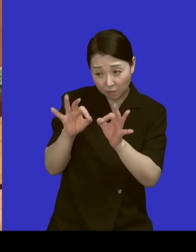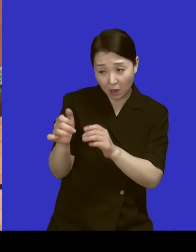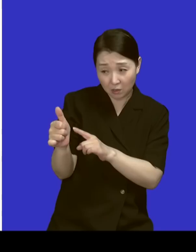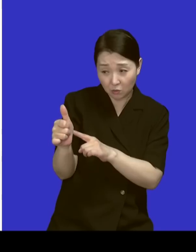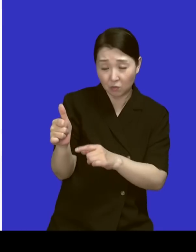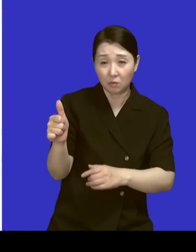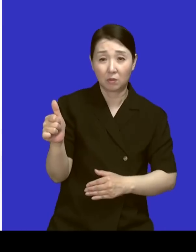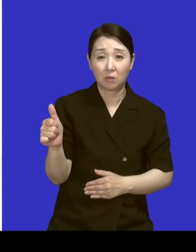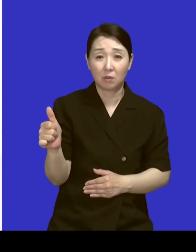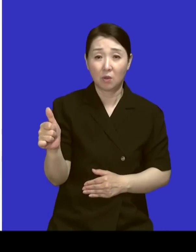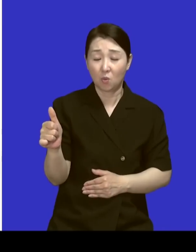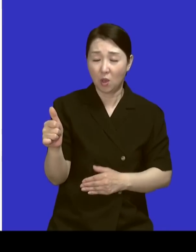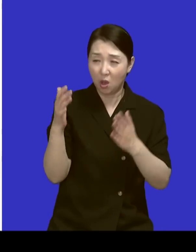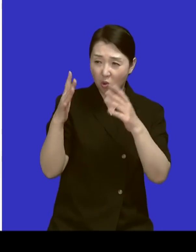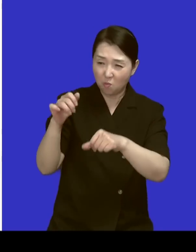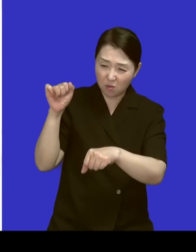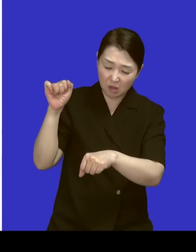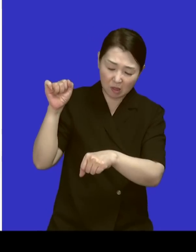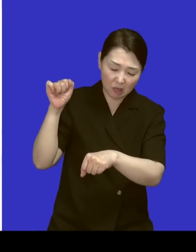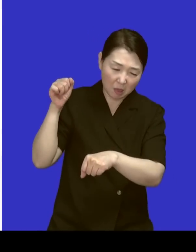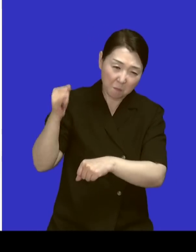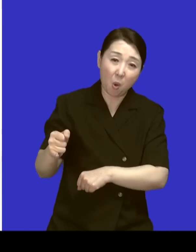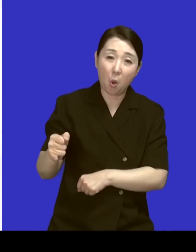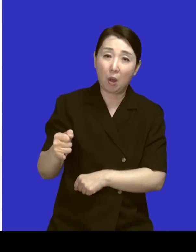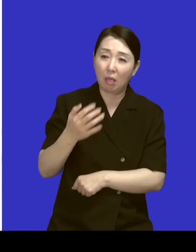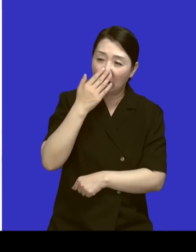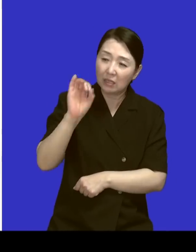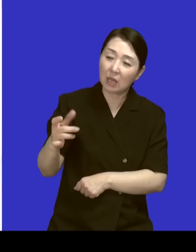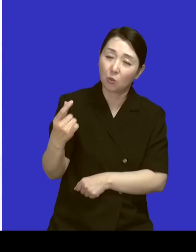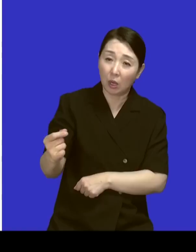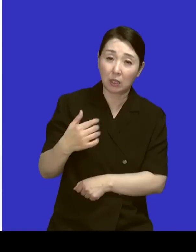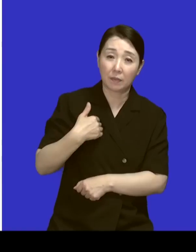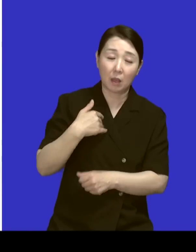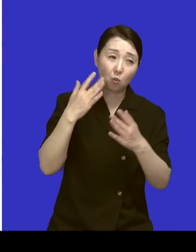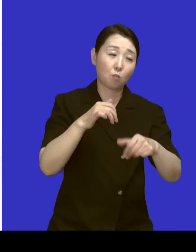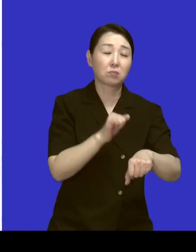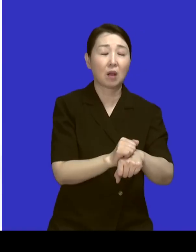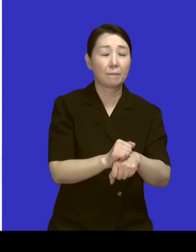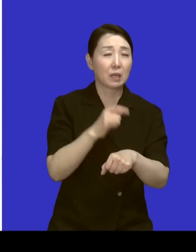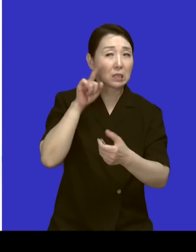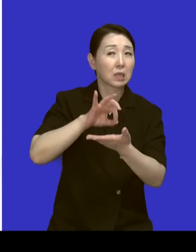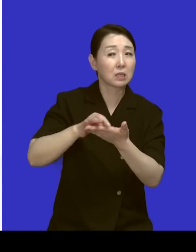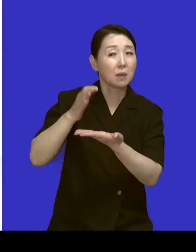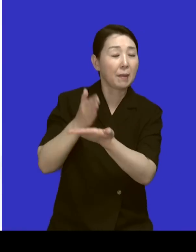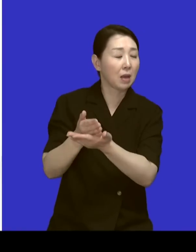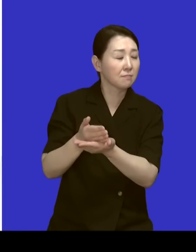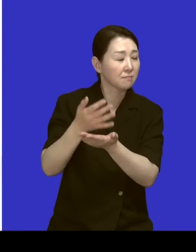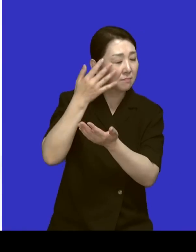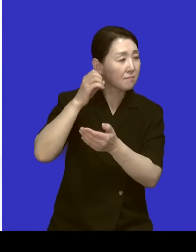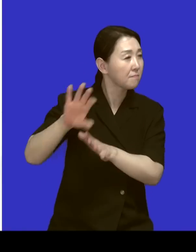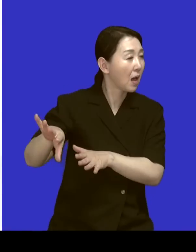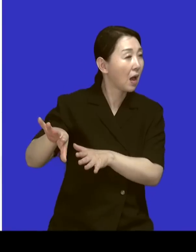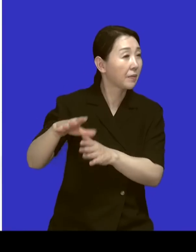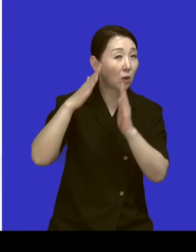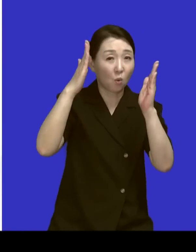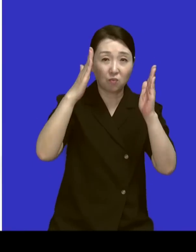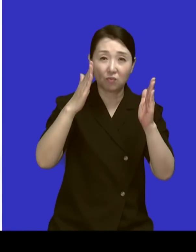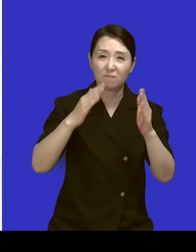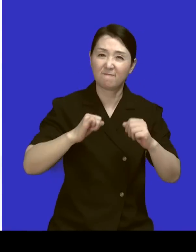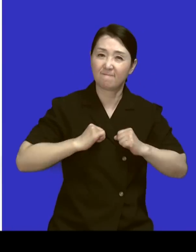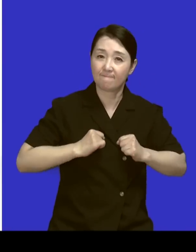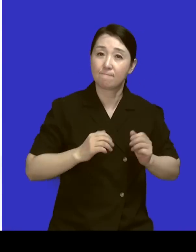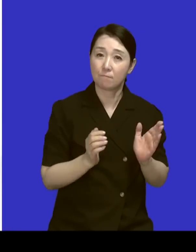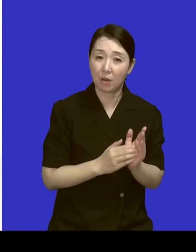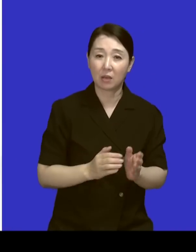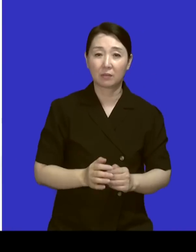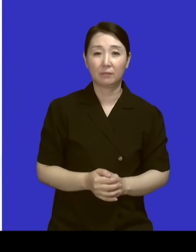친구는 여전히 공부 못하는 쓰레기고 예. 나는 잘 나가는 학생이고 더 이상 신경 쓰지 말아야지 하고 예. 제 공부를 해나갔죠. 예.